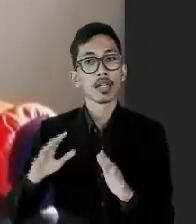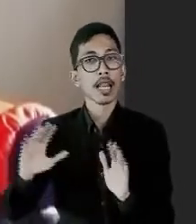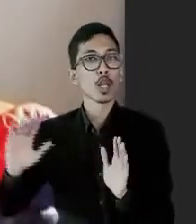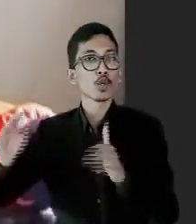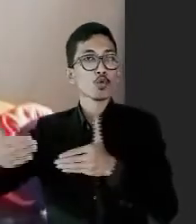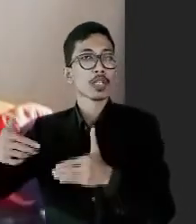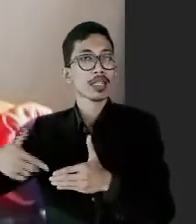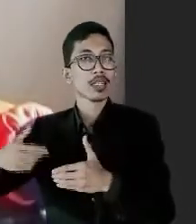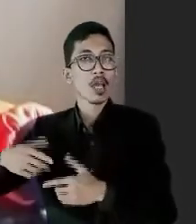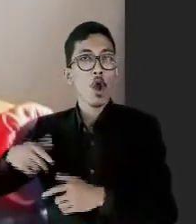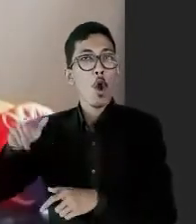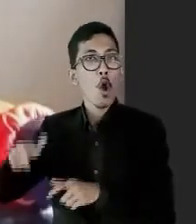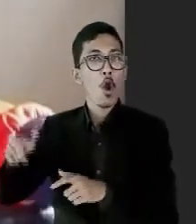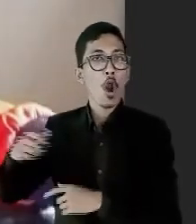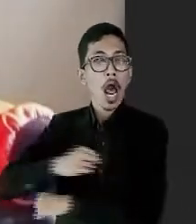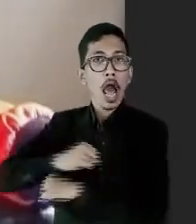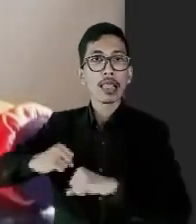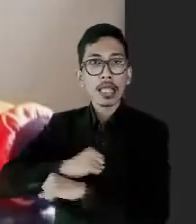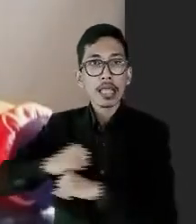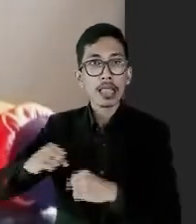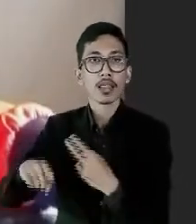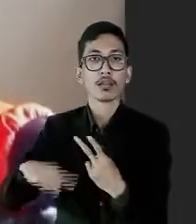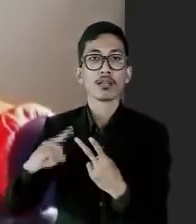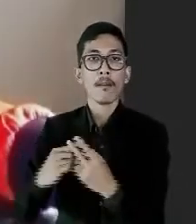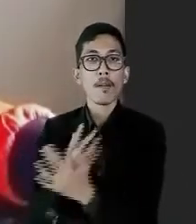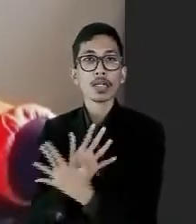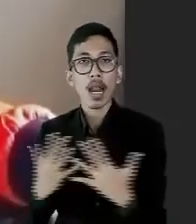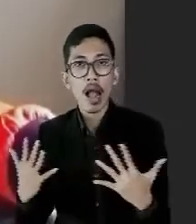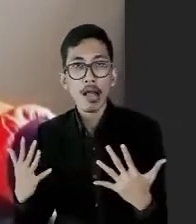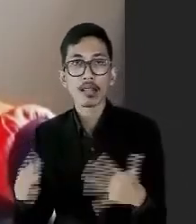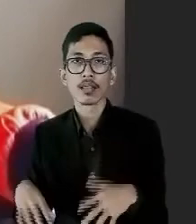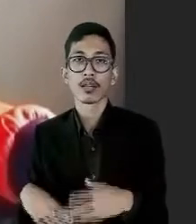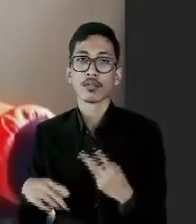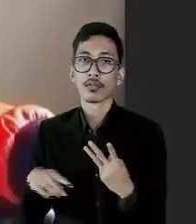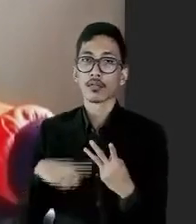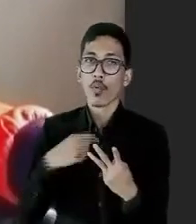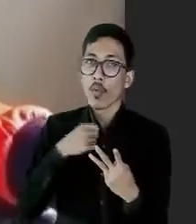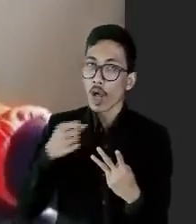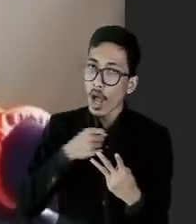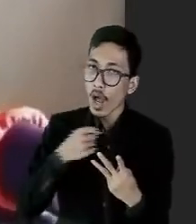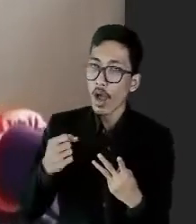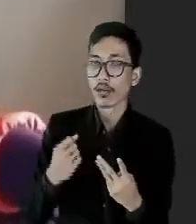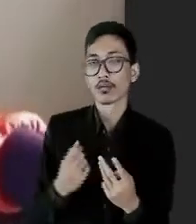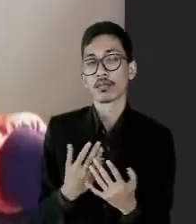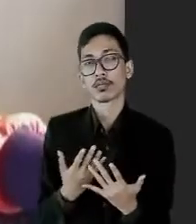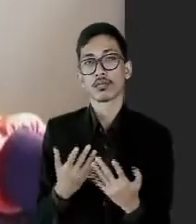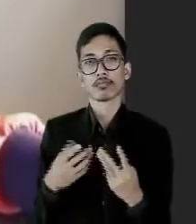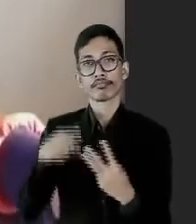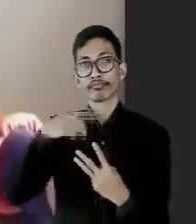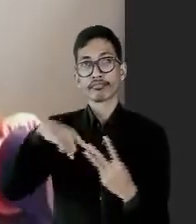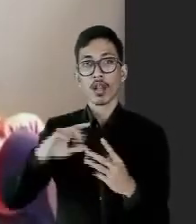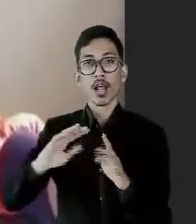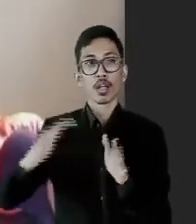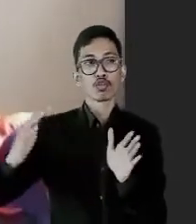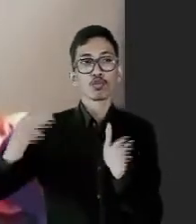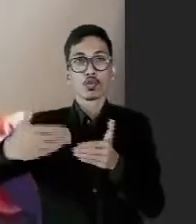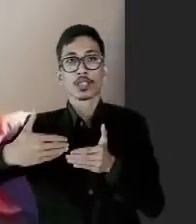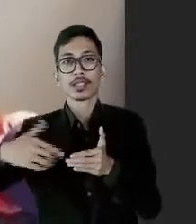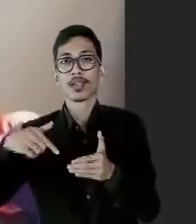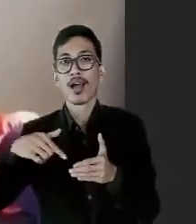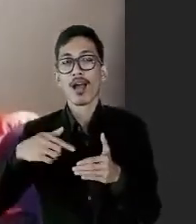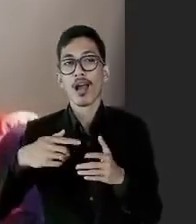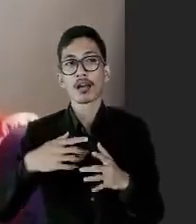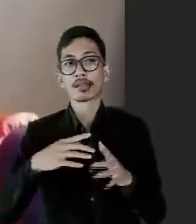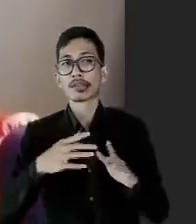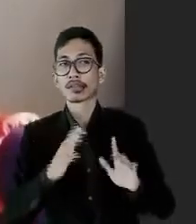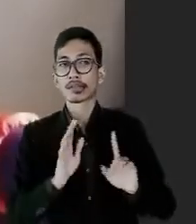sebagai atlet, ofisial, penyelenggara, juga masyarakat umum yang ingin menyaksikan event akbar yang dilaksanakan di